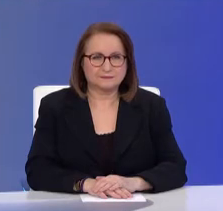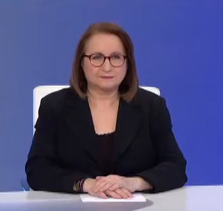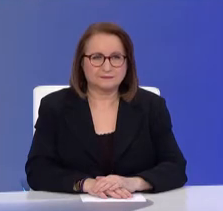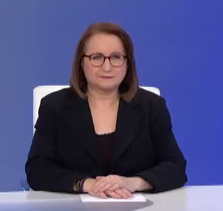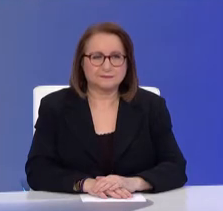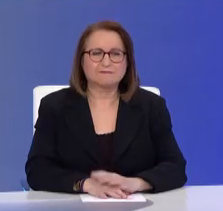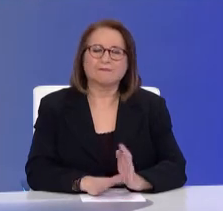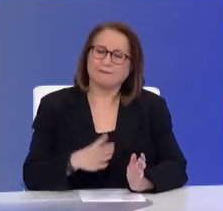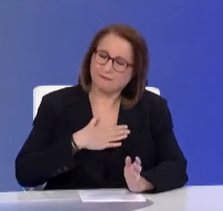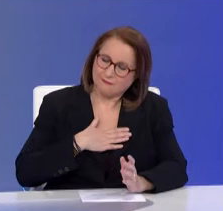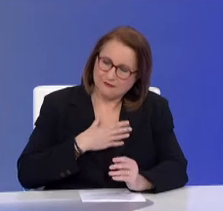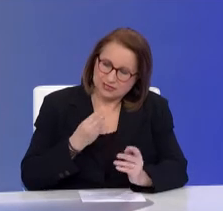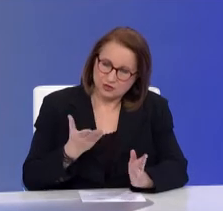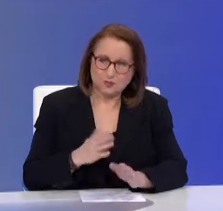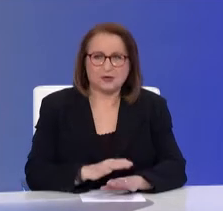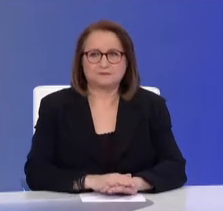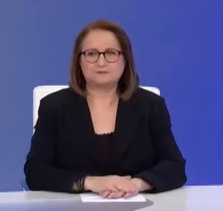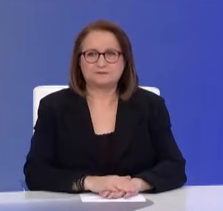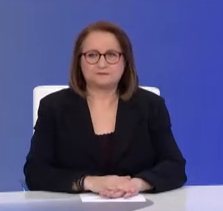Ευχαριστώ, κύριε Πρόεδρε.